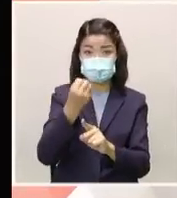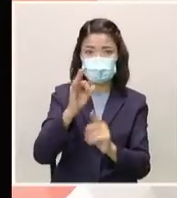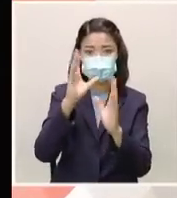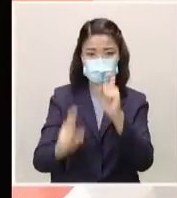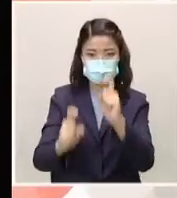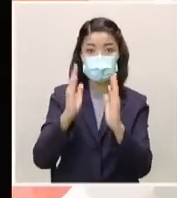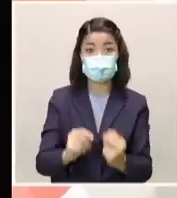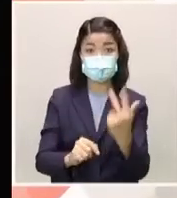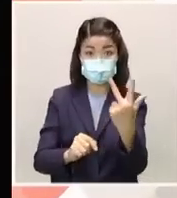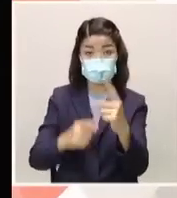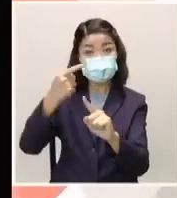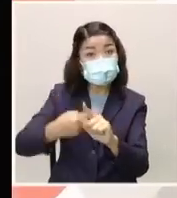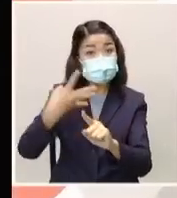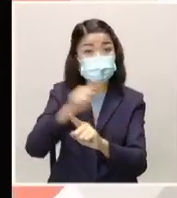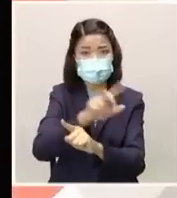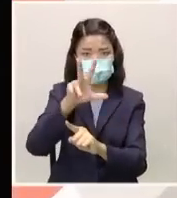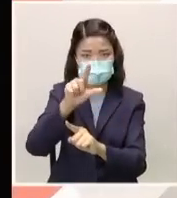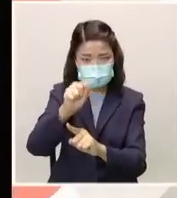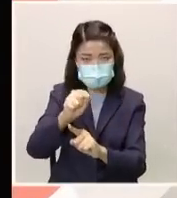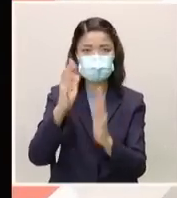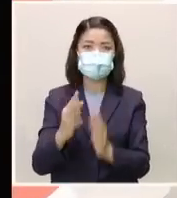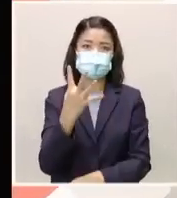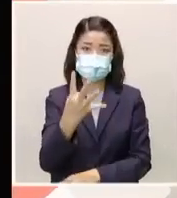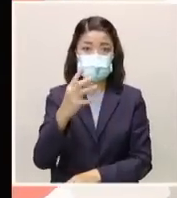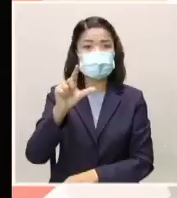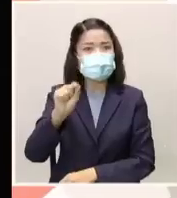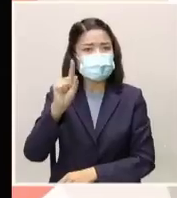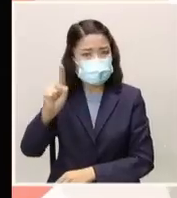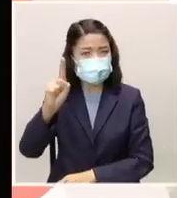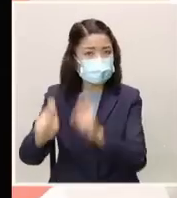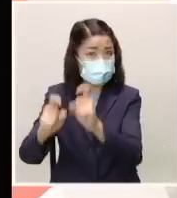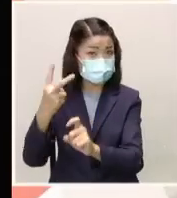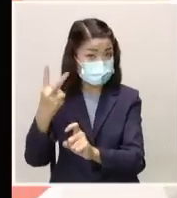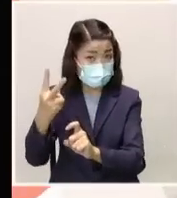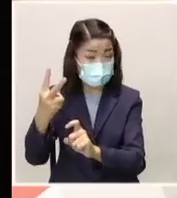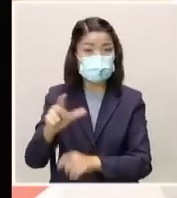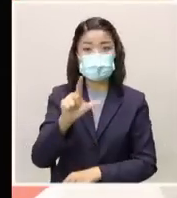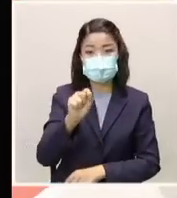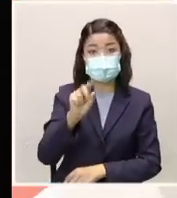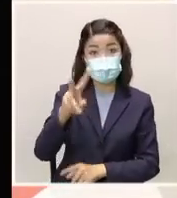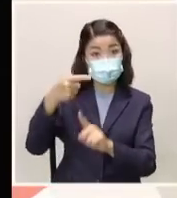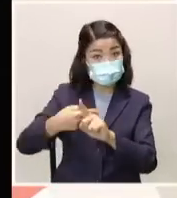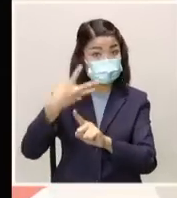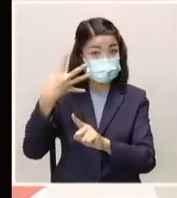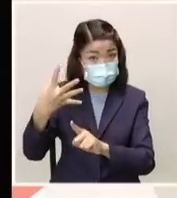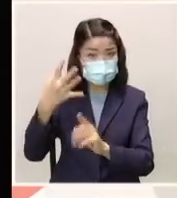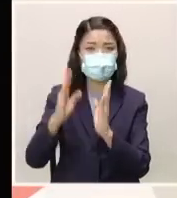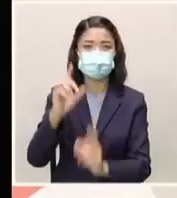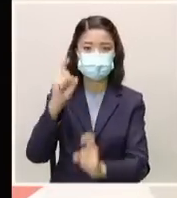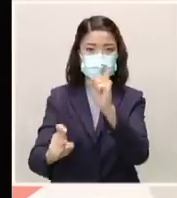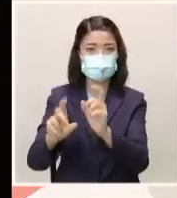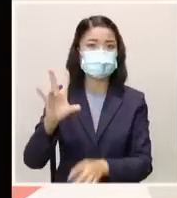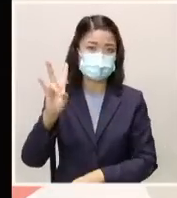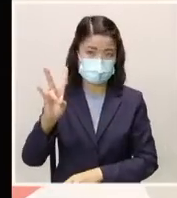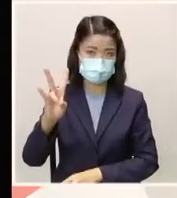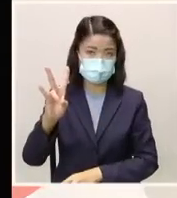ย20เมษายน4ราย21เมษายน2รายส่วนวันที่22เมษายนค่ะมีผู้เสียชีวิต7